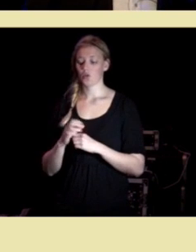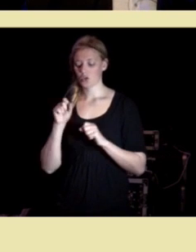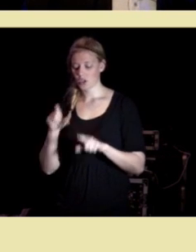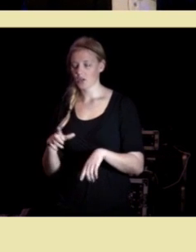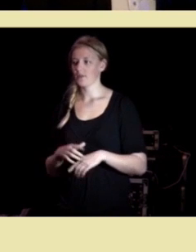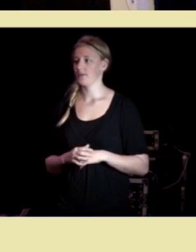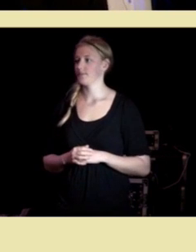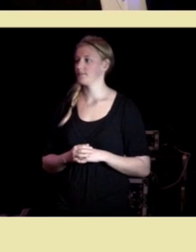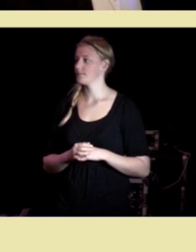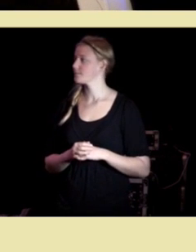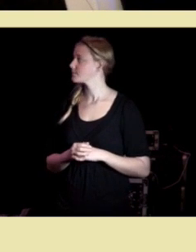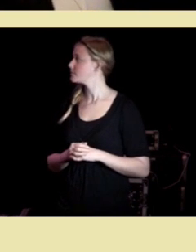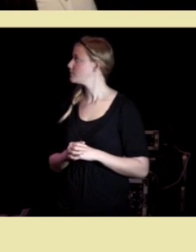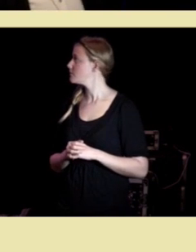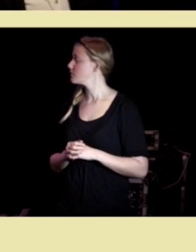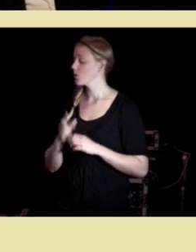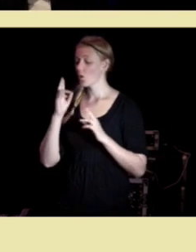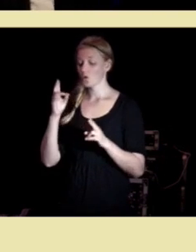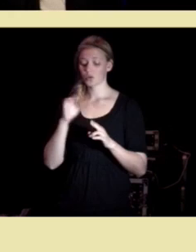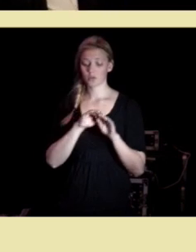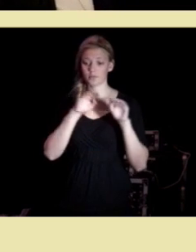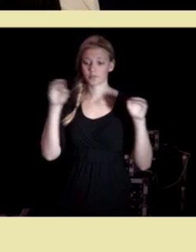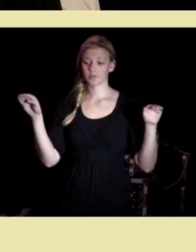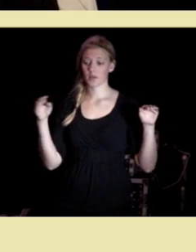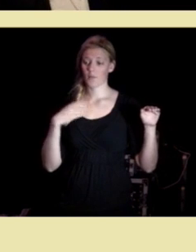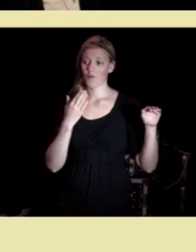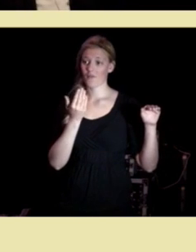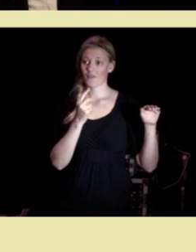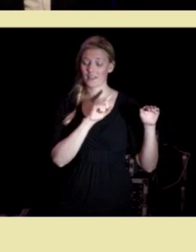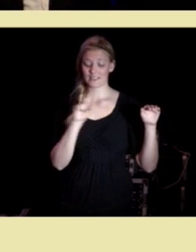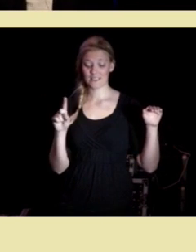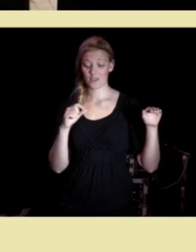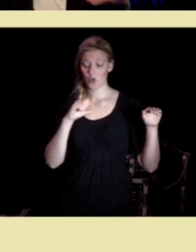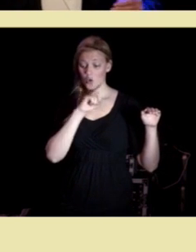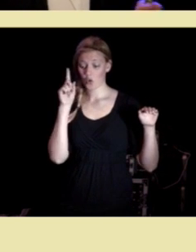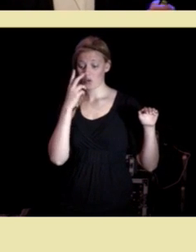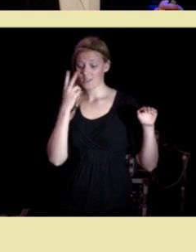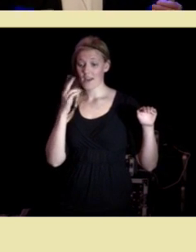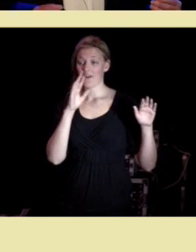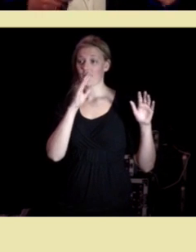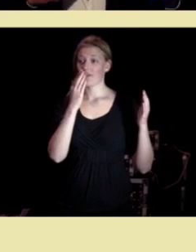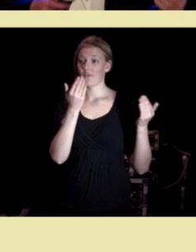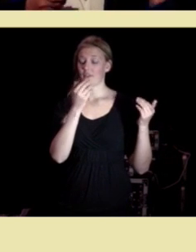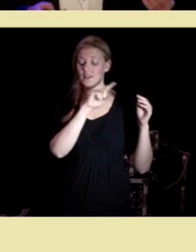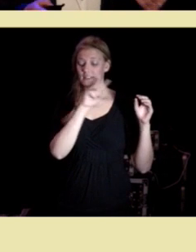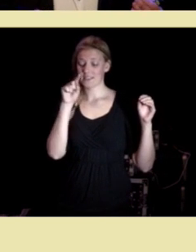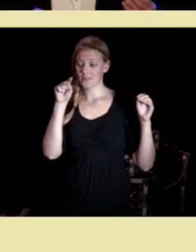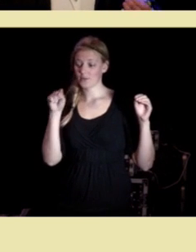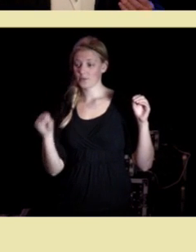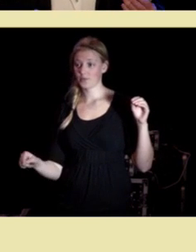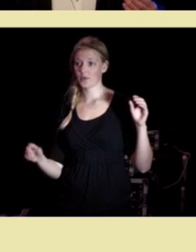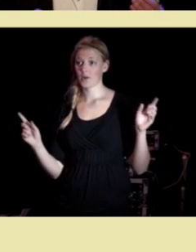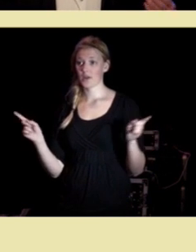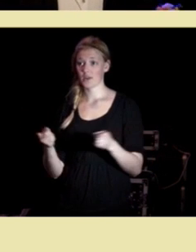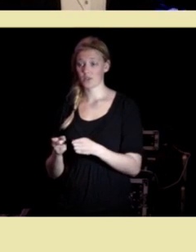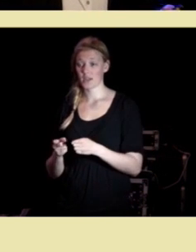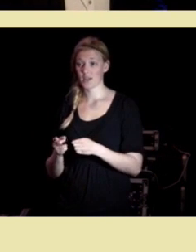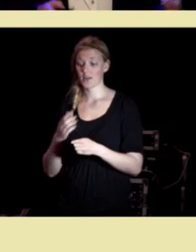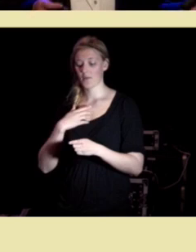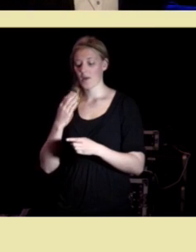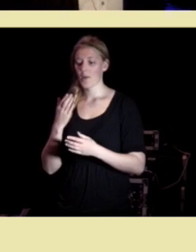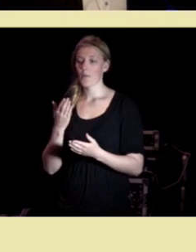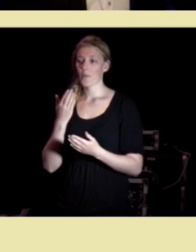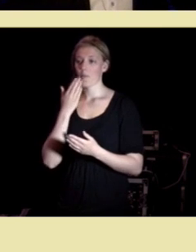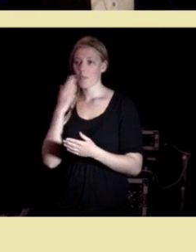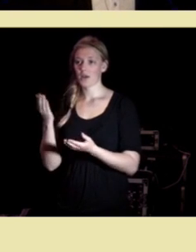der. Og så måler vi ventetid, og når den der begynner å kurve litt ned, så gir det veldig, veldig god tilbakemelding og